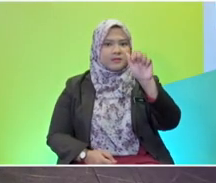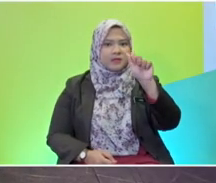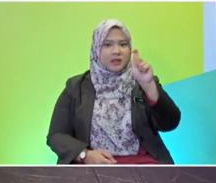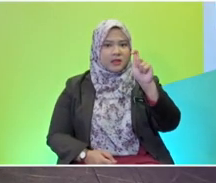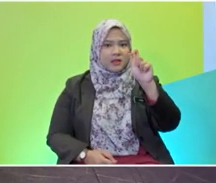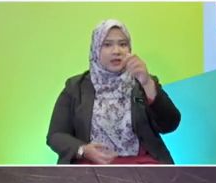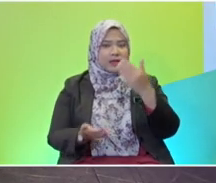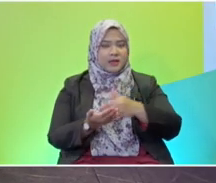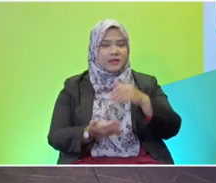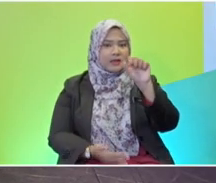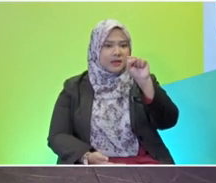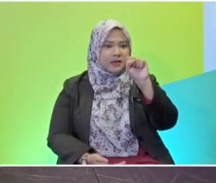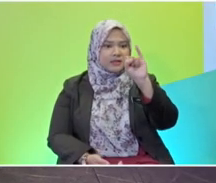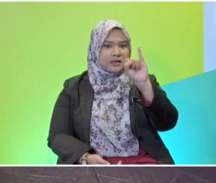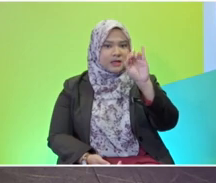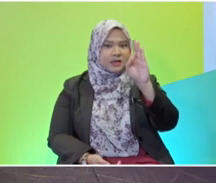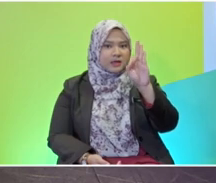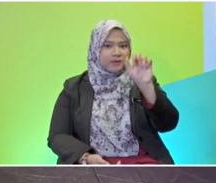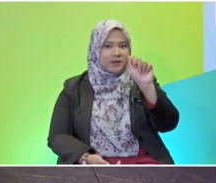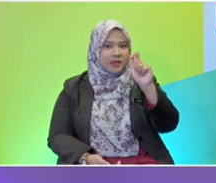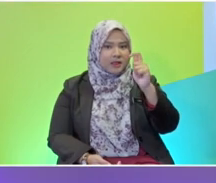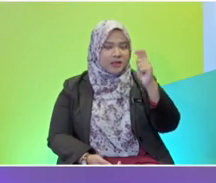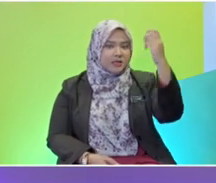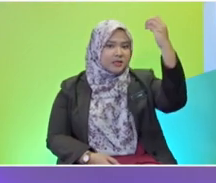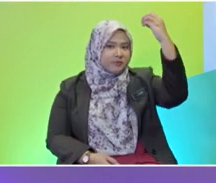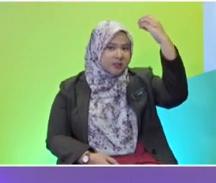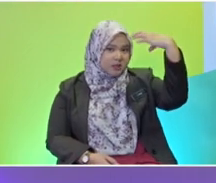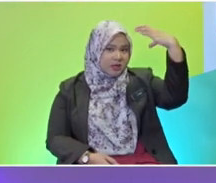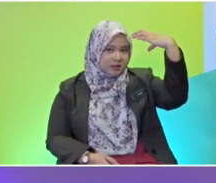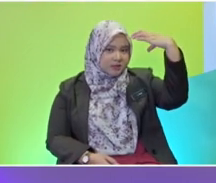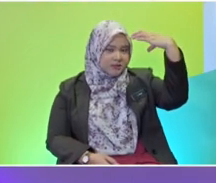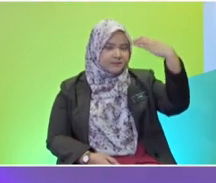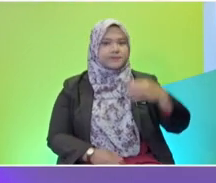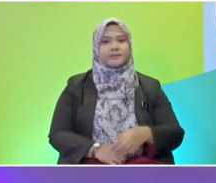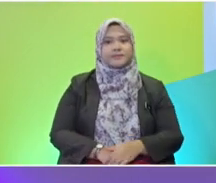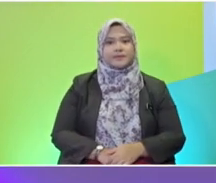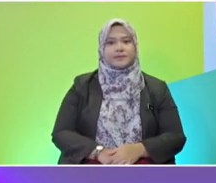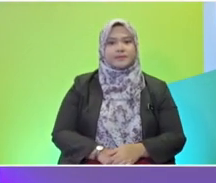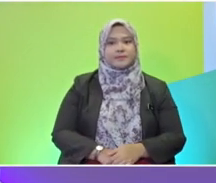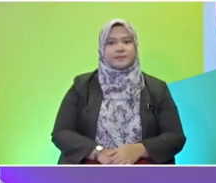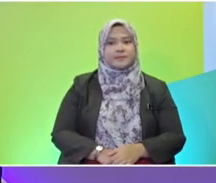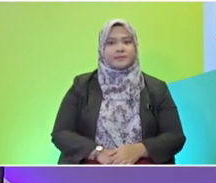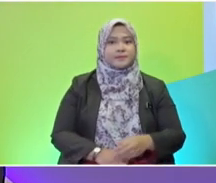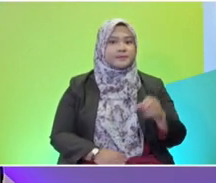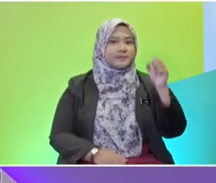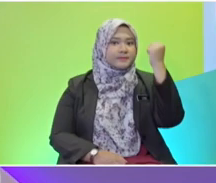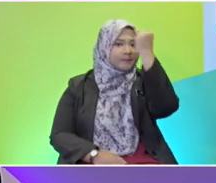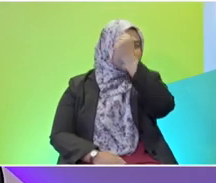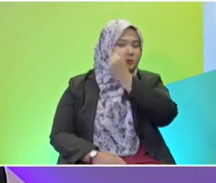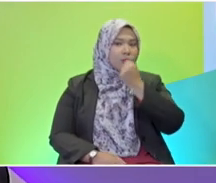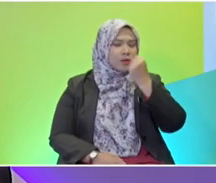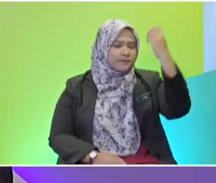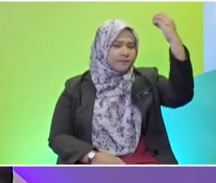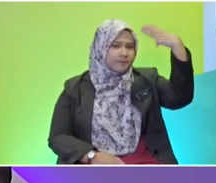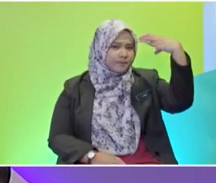ikhwan dan juga murid-murid yang sedang menuntun sebenarnya selain daripada cermin muka yang kita gunakan pada setiap